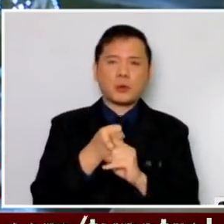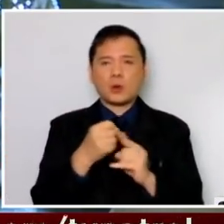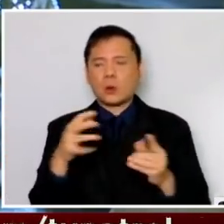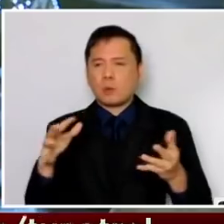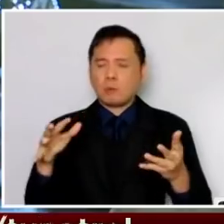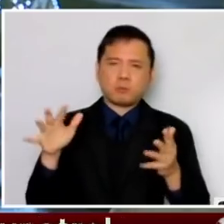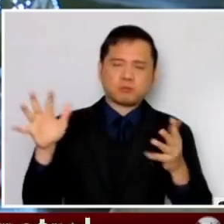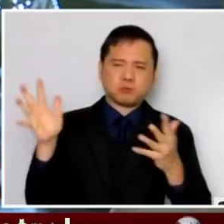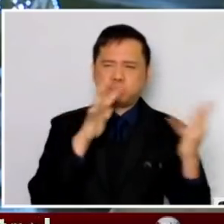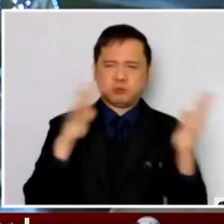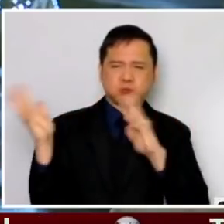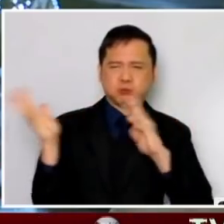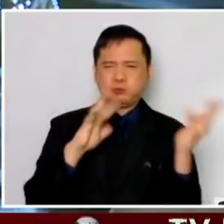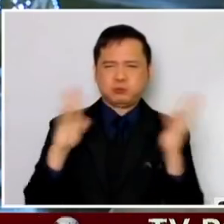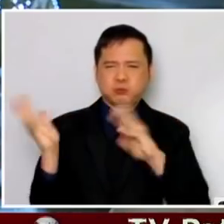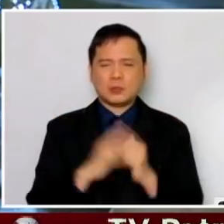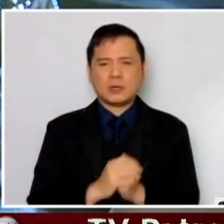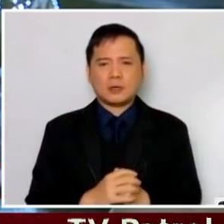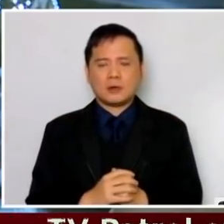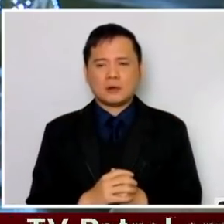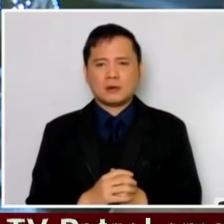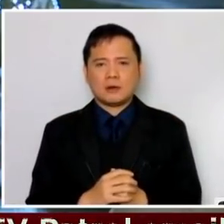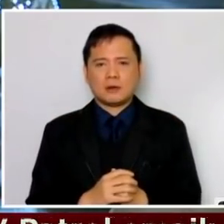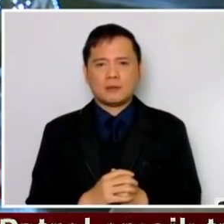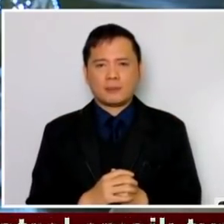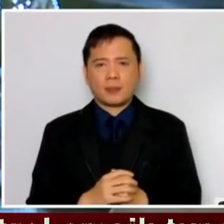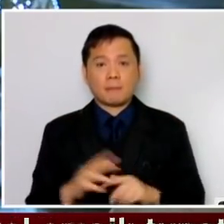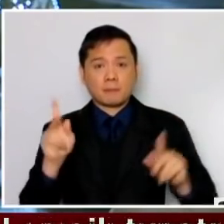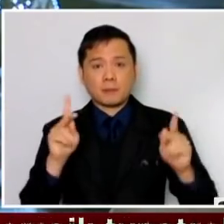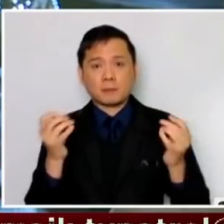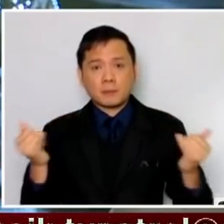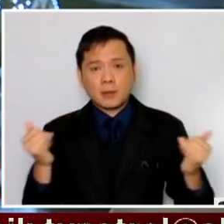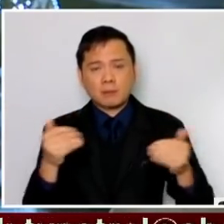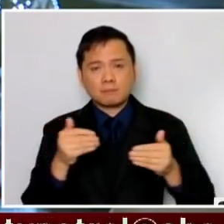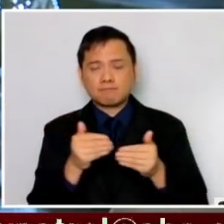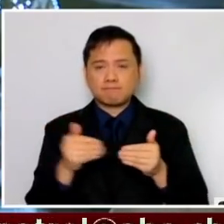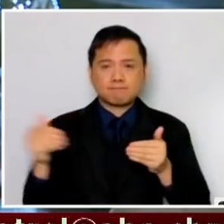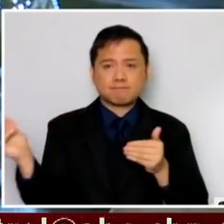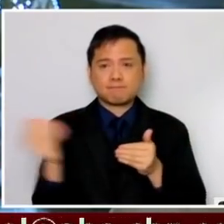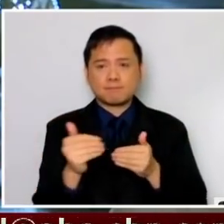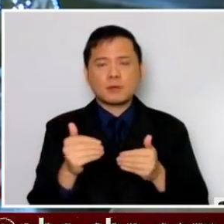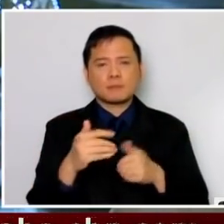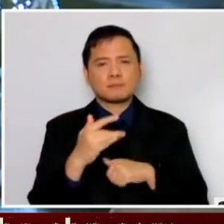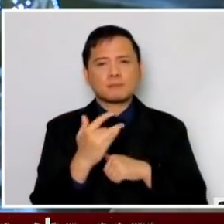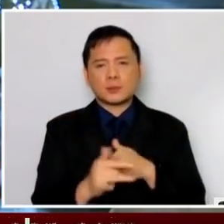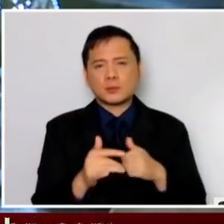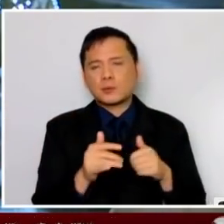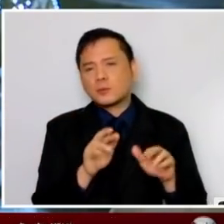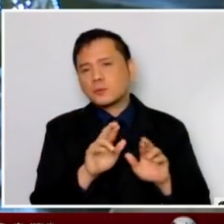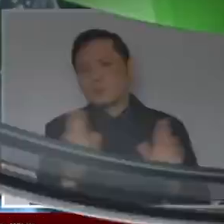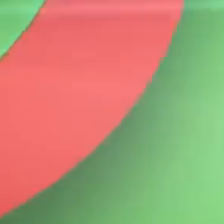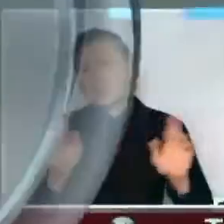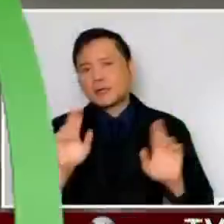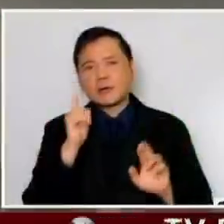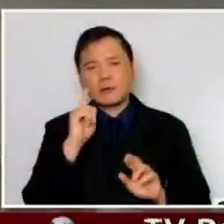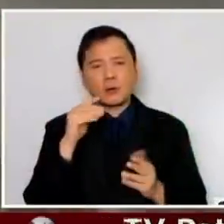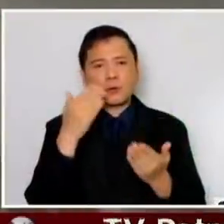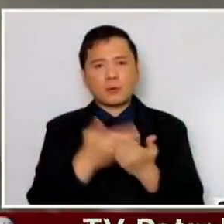yung mga taga rito at patuloy ang paghahanda para sa pagdating ng bagyong Odette.